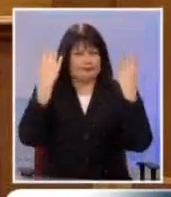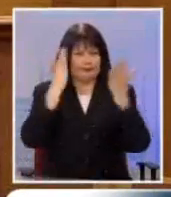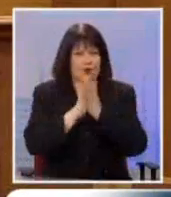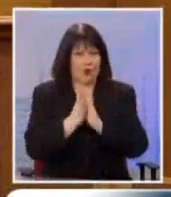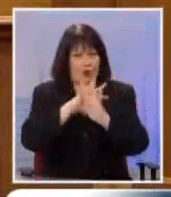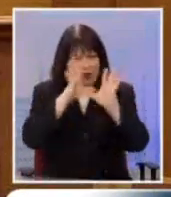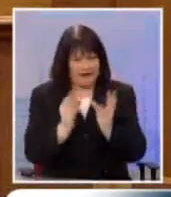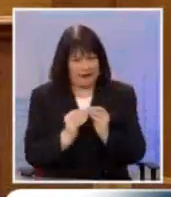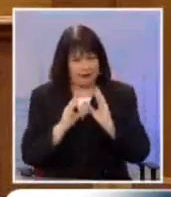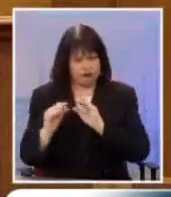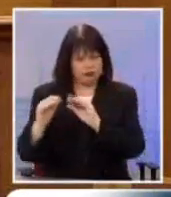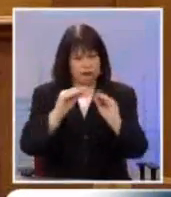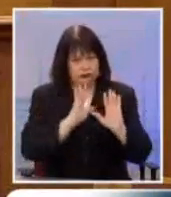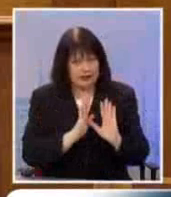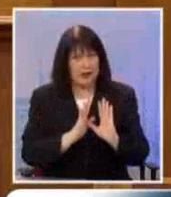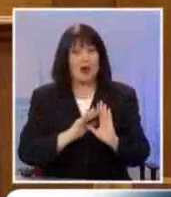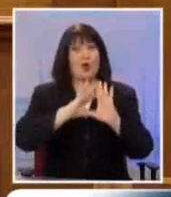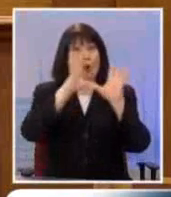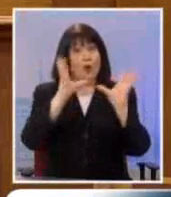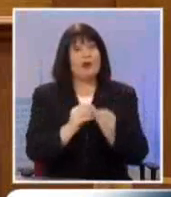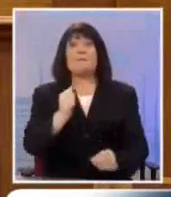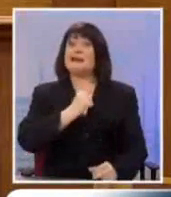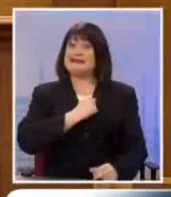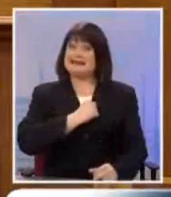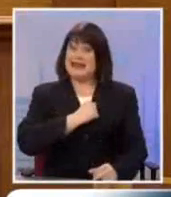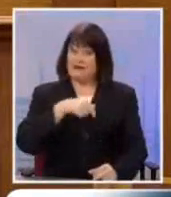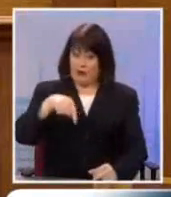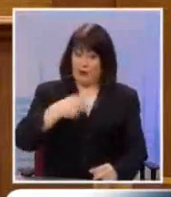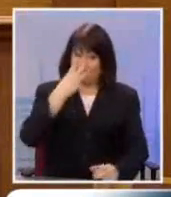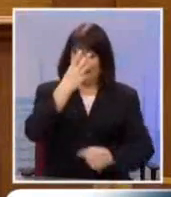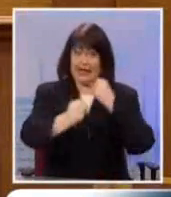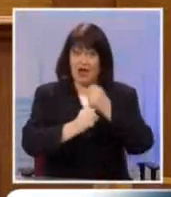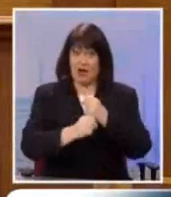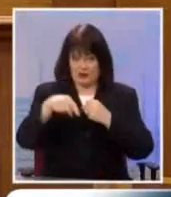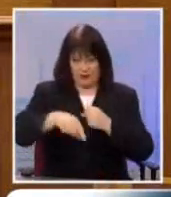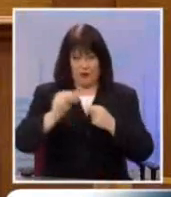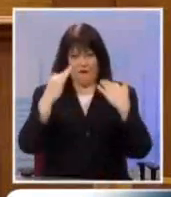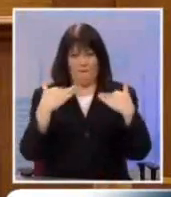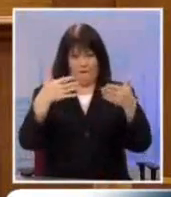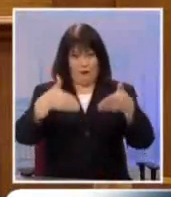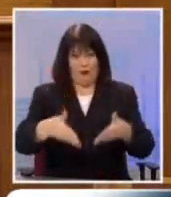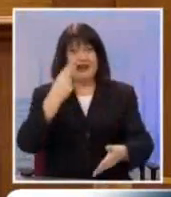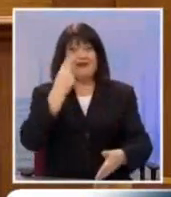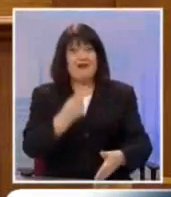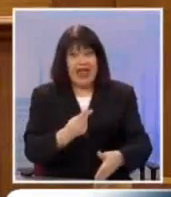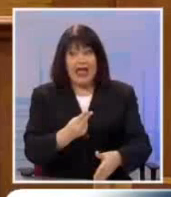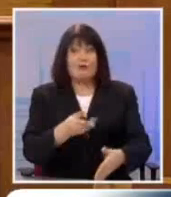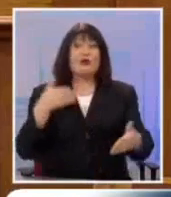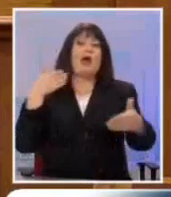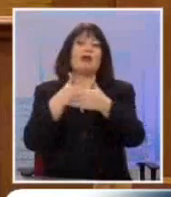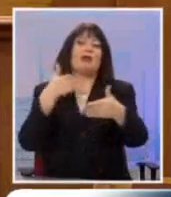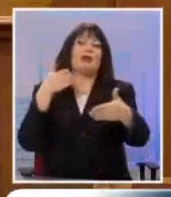αυτά. Όλοι αυτοί που είναι πεισμένοι, που εδώ και 3 χρόνια σε αυτή τη Βουλή βλέπουν τα